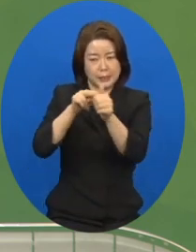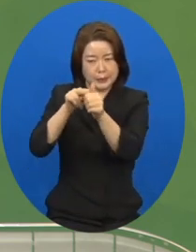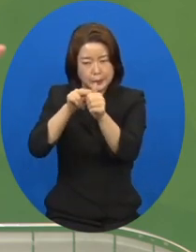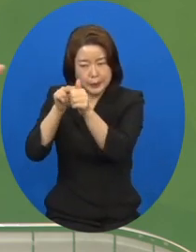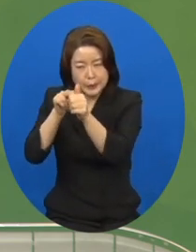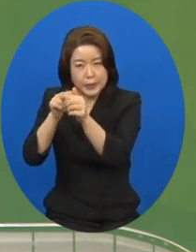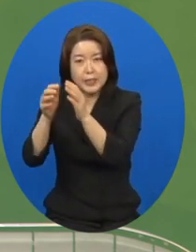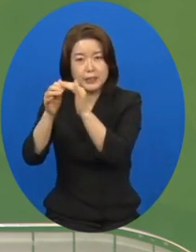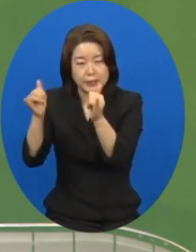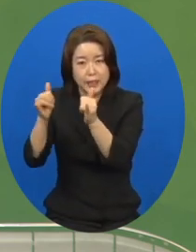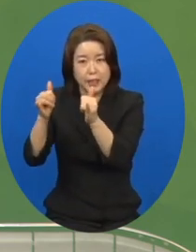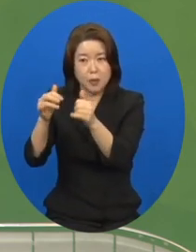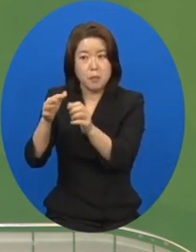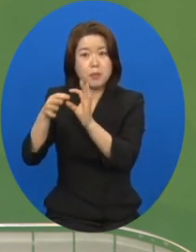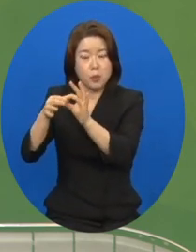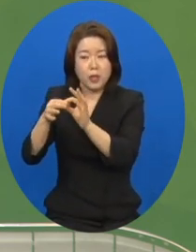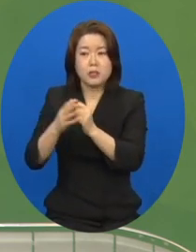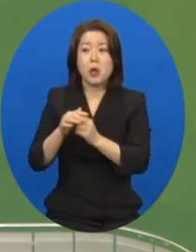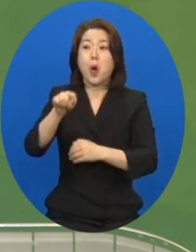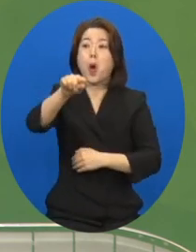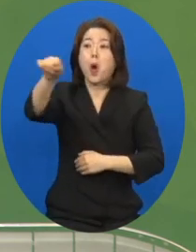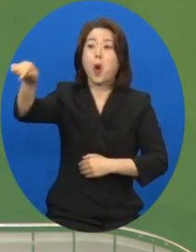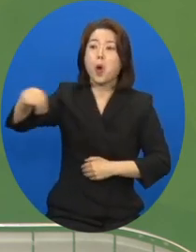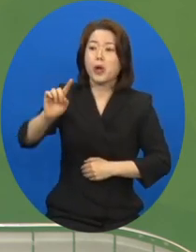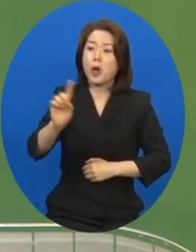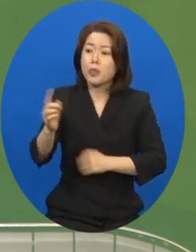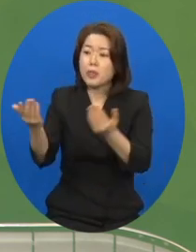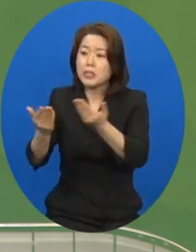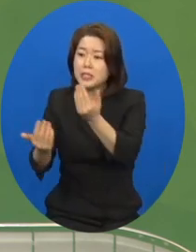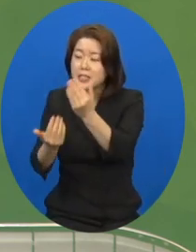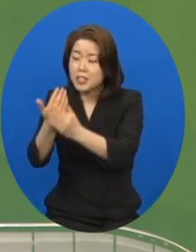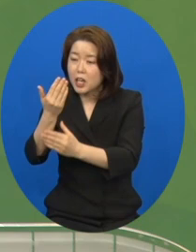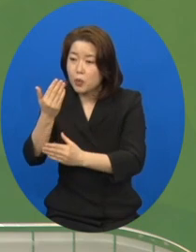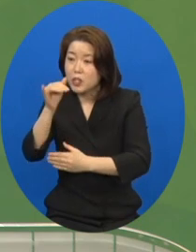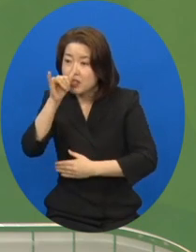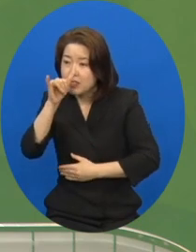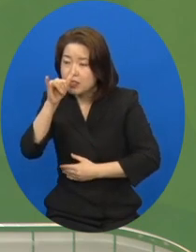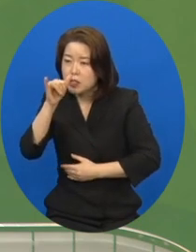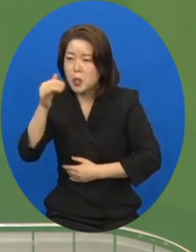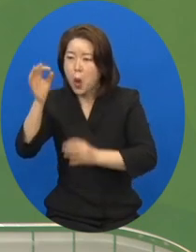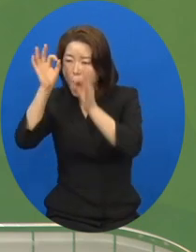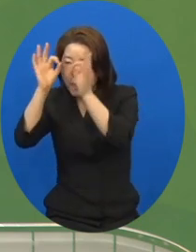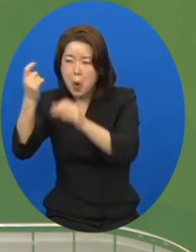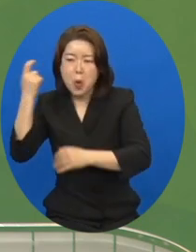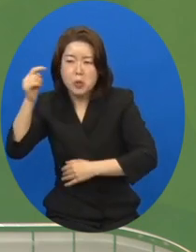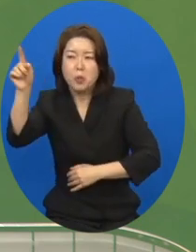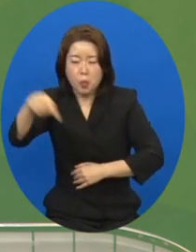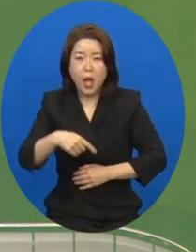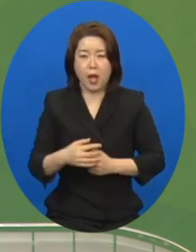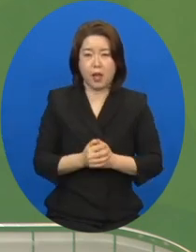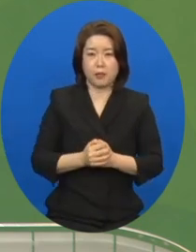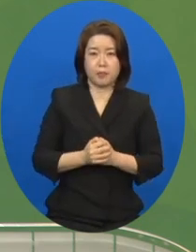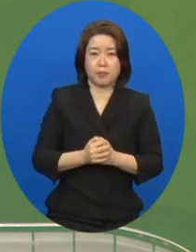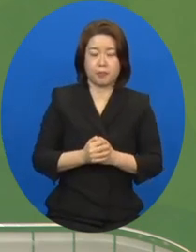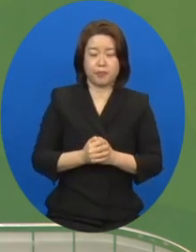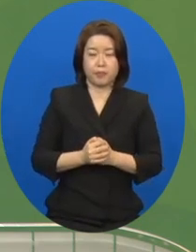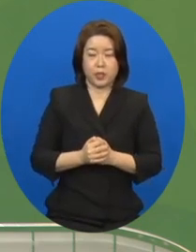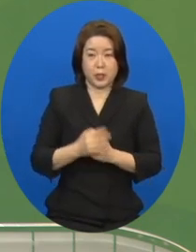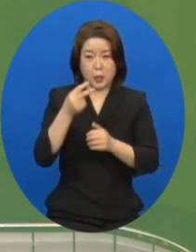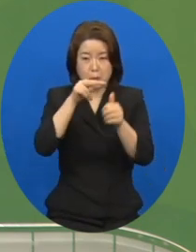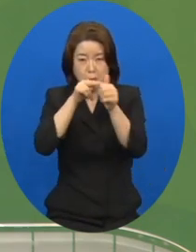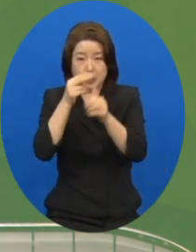어떤 일이 일어나고 있는지를 보라는 거죠. 그래서 정탐꾼 둘이 요단강을